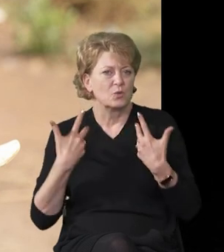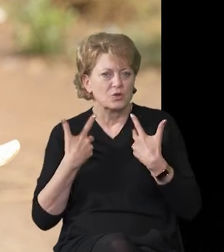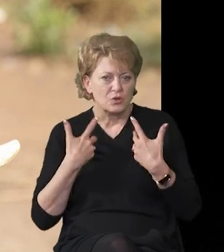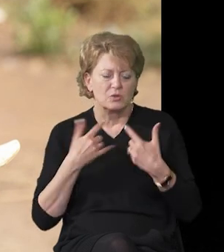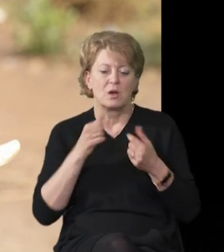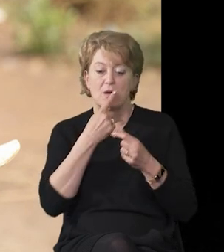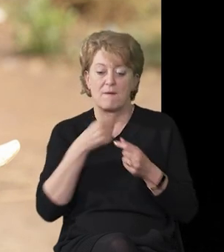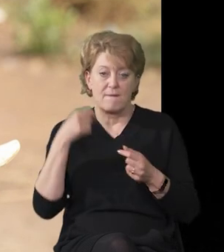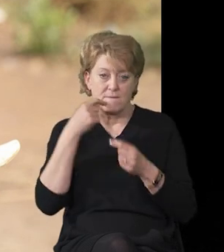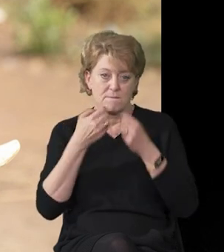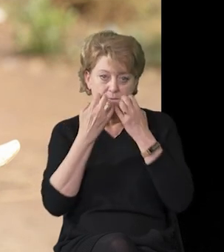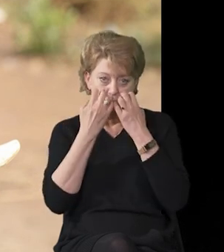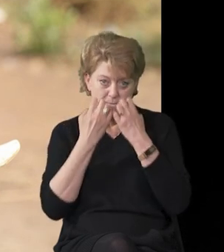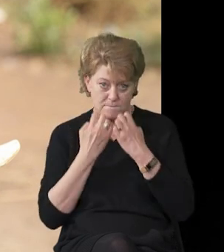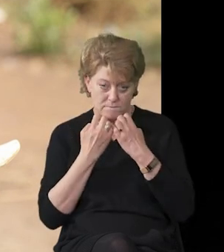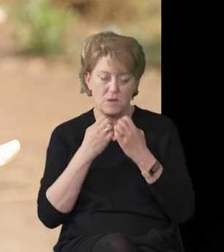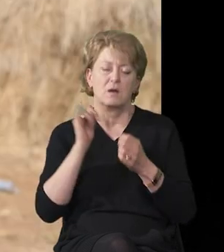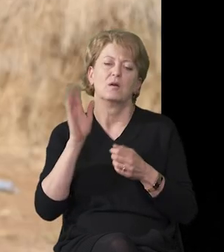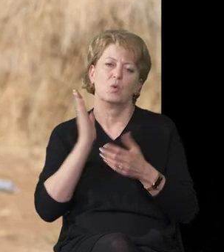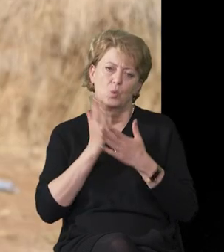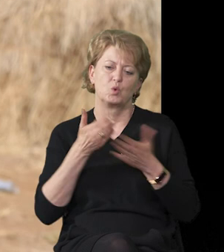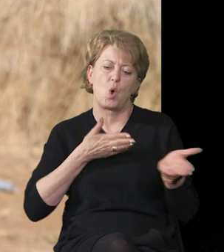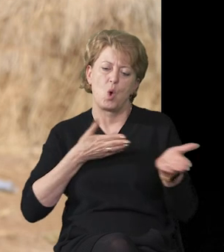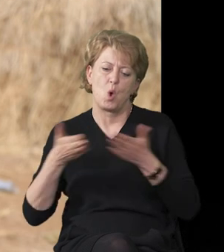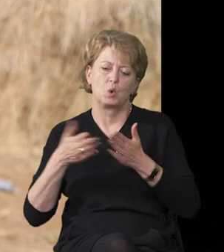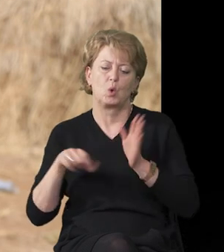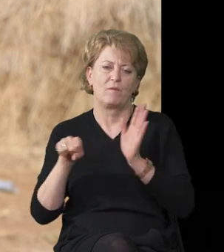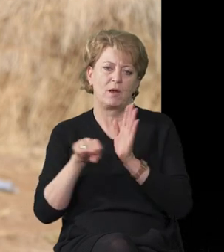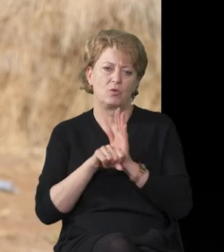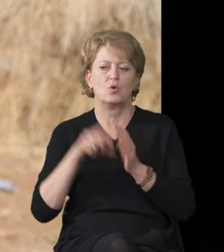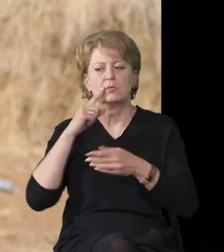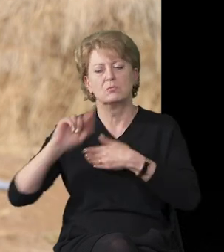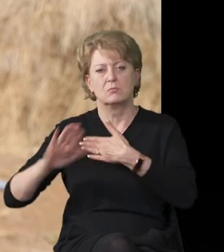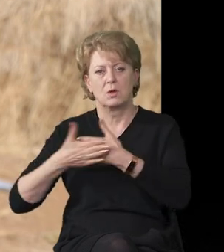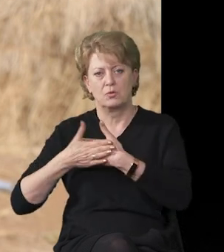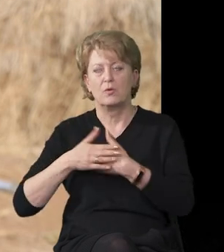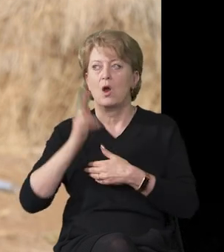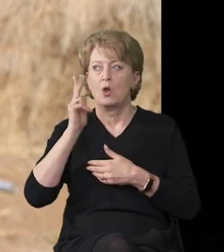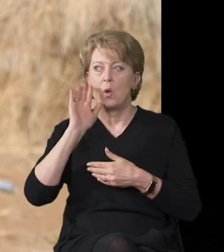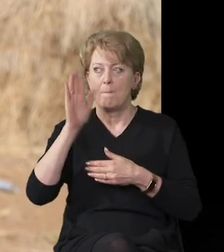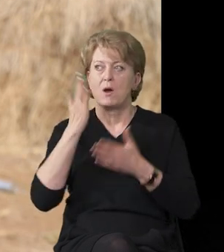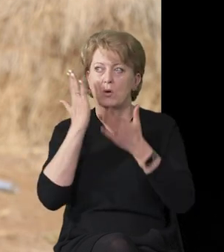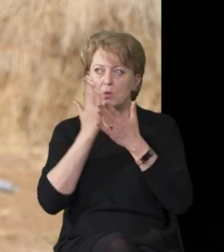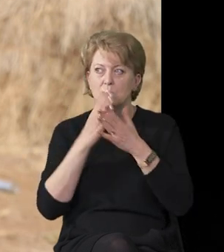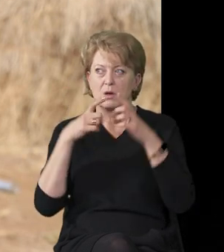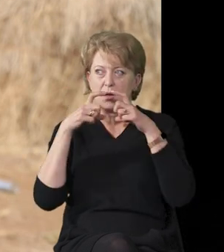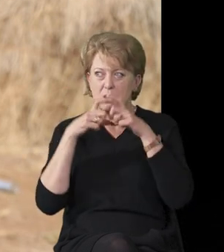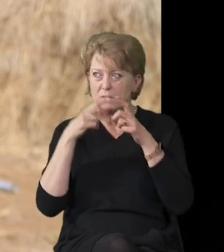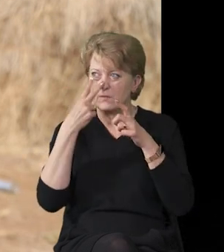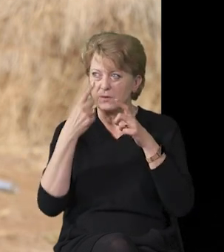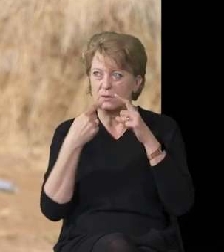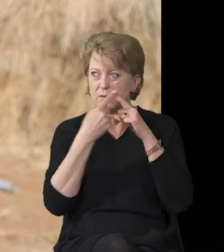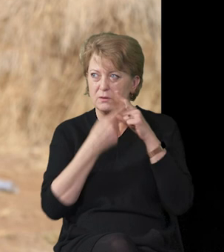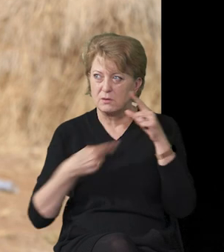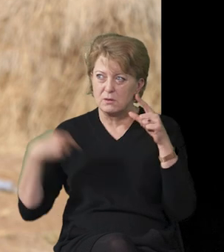gotowe do zamążpójścia. I dziewczyna, która ma taką dosyć dużą, tą rozciągniętą wargę, potrafi włożyć w nią taki